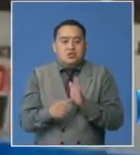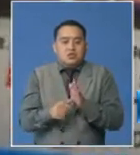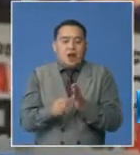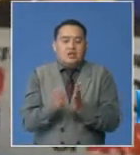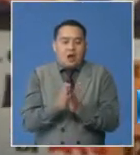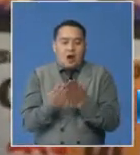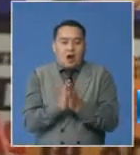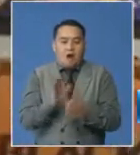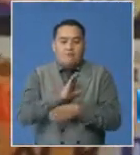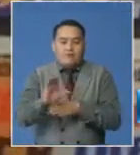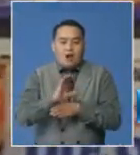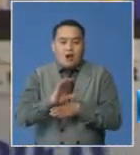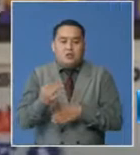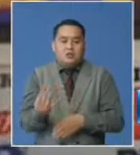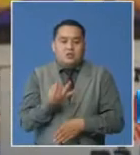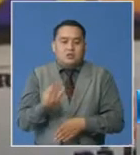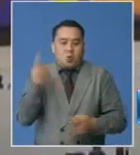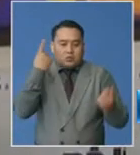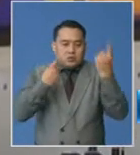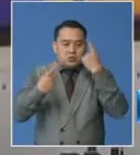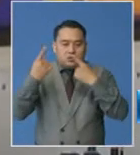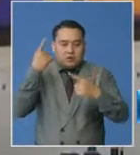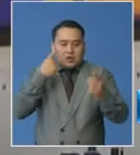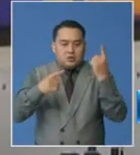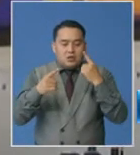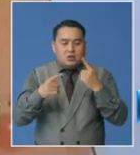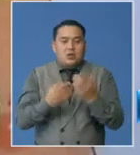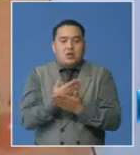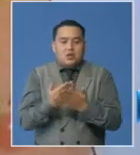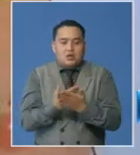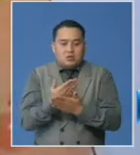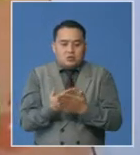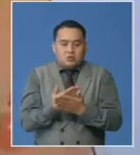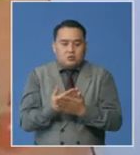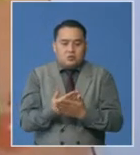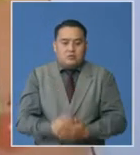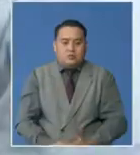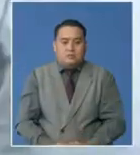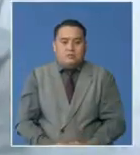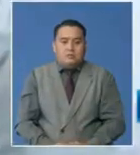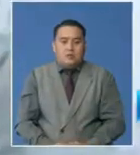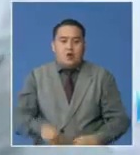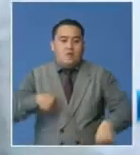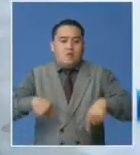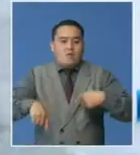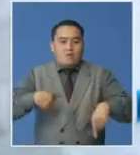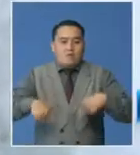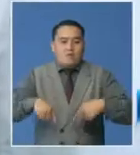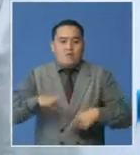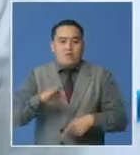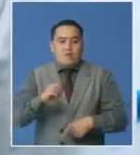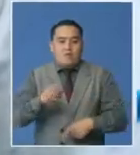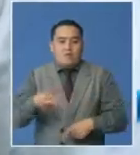С недавнего времени истории сочиняет Жан-Ив Рефери, а рисует Дидье Конрад. Футболист Джордж Вея